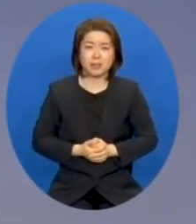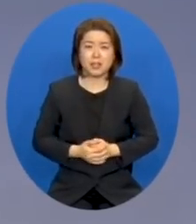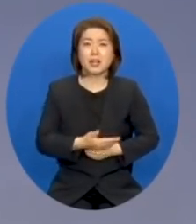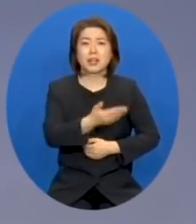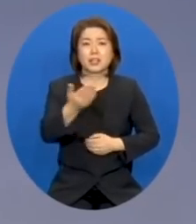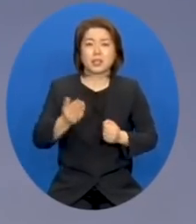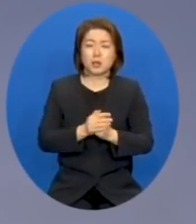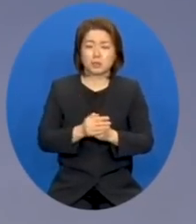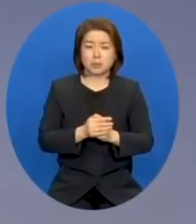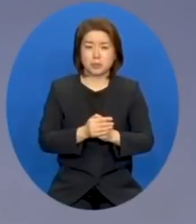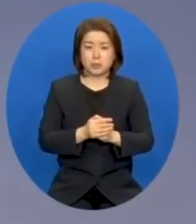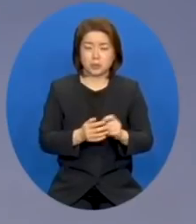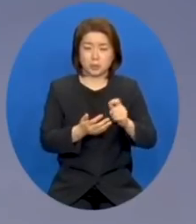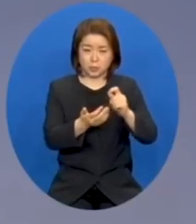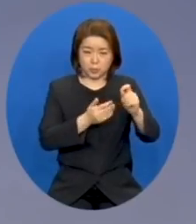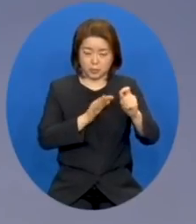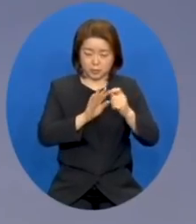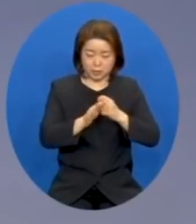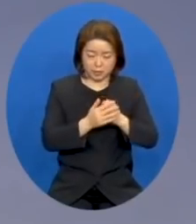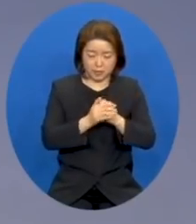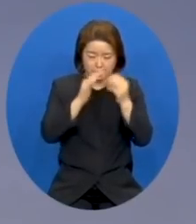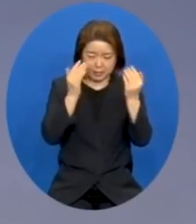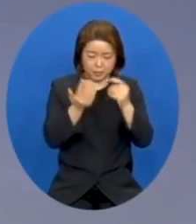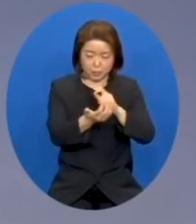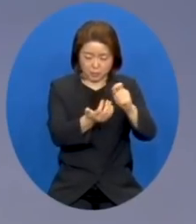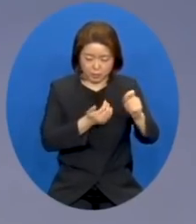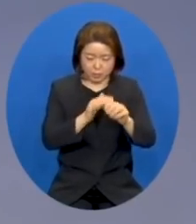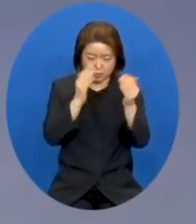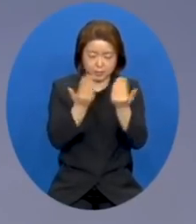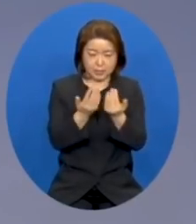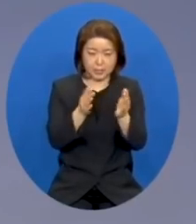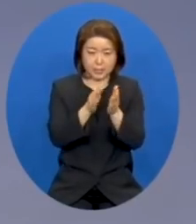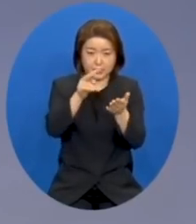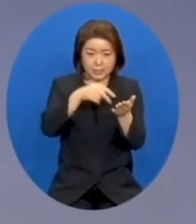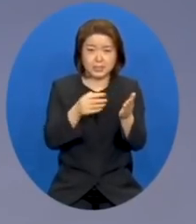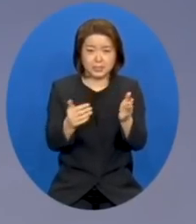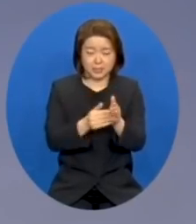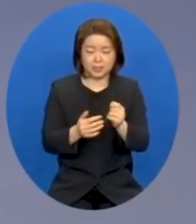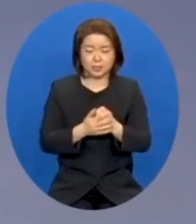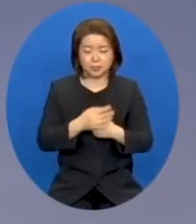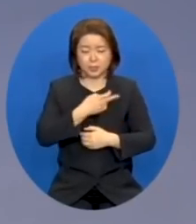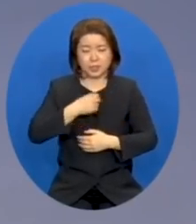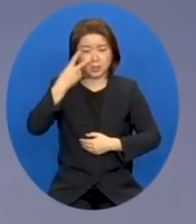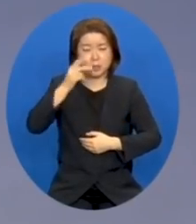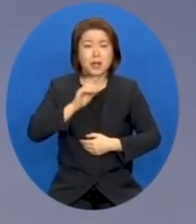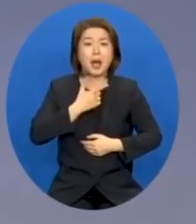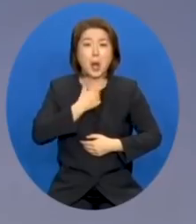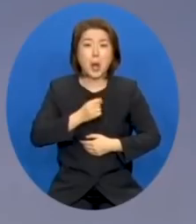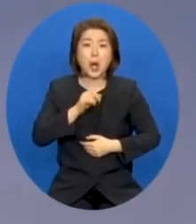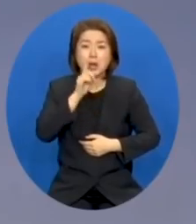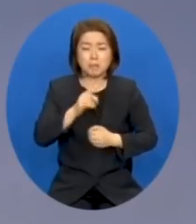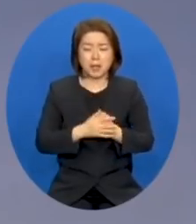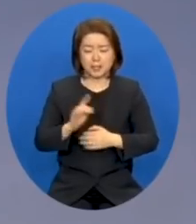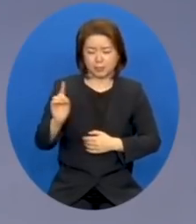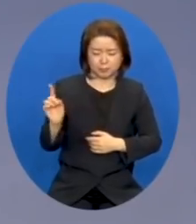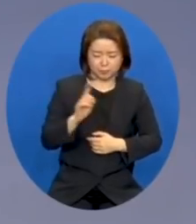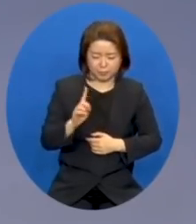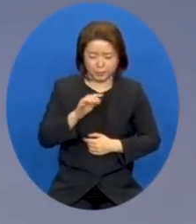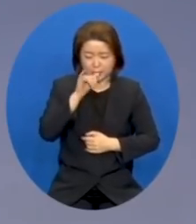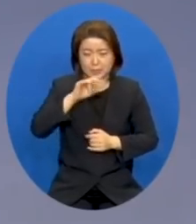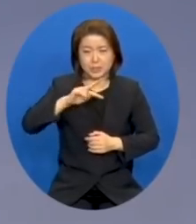여러분 고린도 설을 다 읽었습니다 사도 바울이 정말 하고 싶은 말씀 무슨 일이 있어도 믿음을 굳게